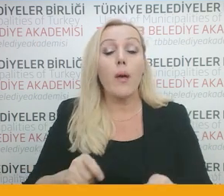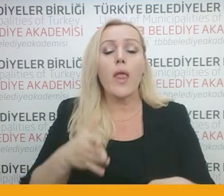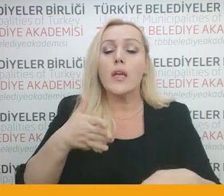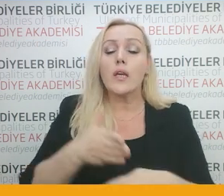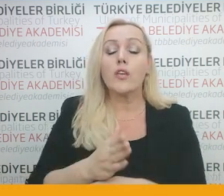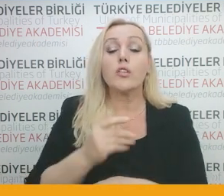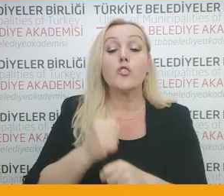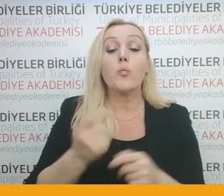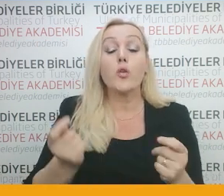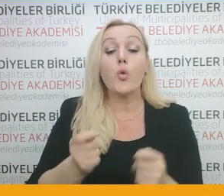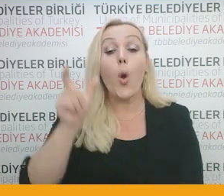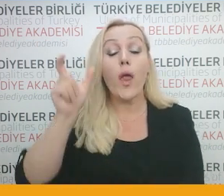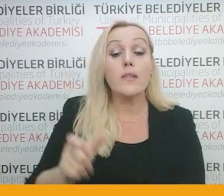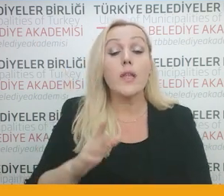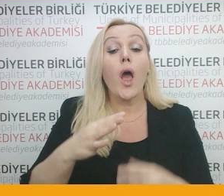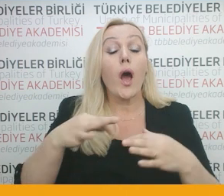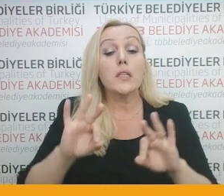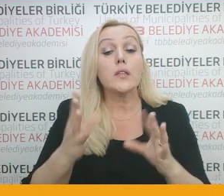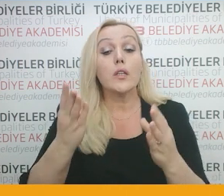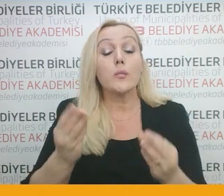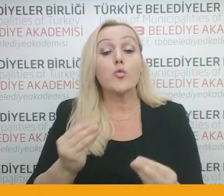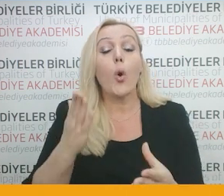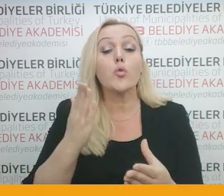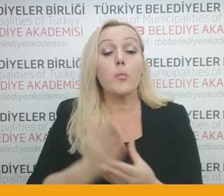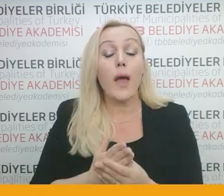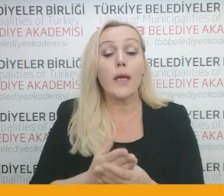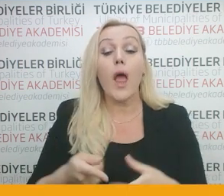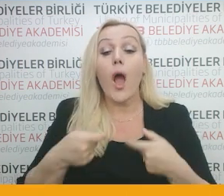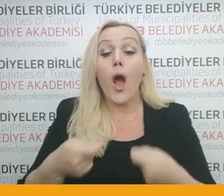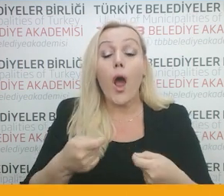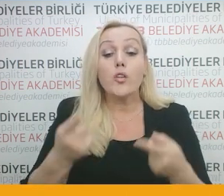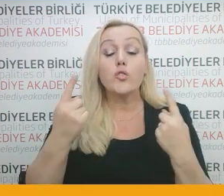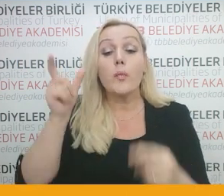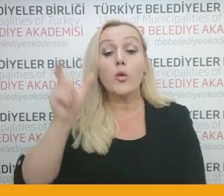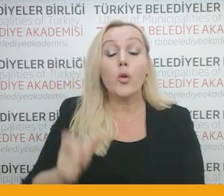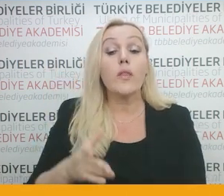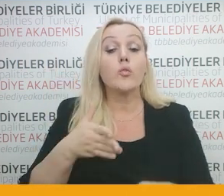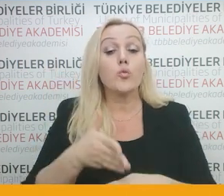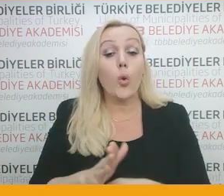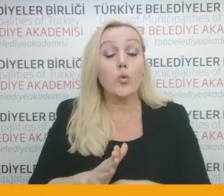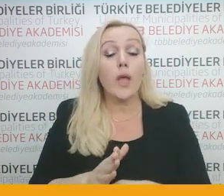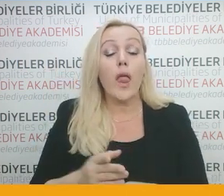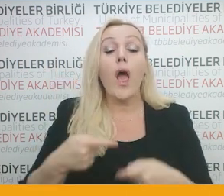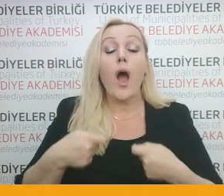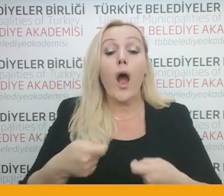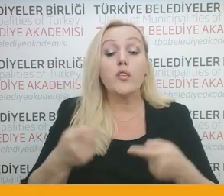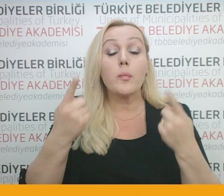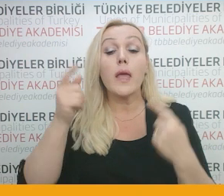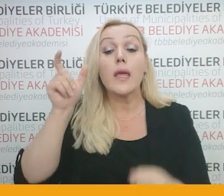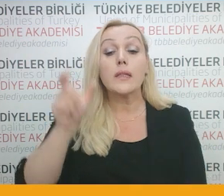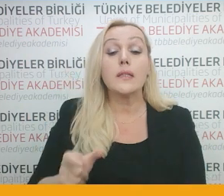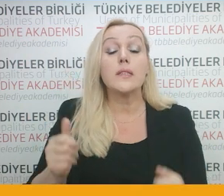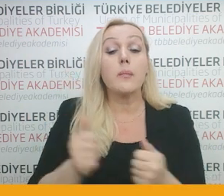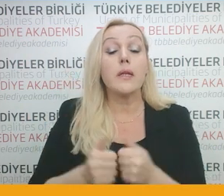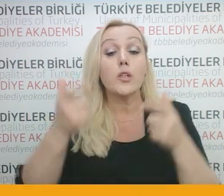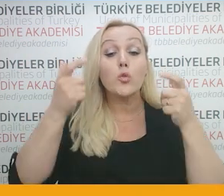görevlisi düzenlediği belgeyle birlikte harcama süreciyle diğer belgelerin doğruluğundan ve mevzuata uygunluğundan harcama yetkilisiyle birlikte